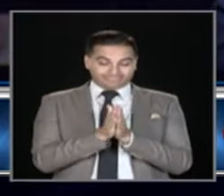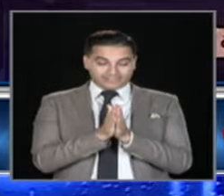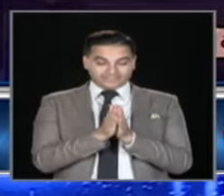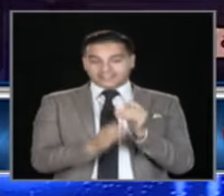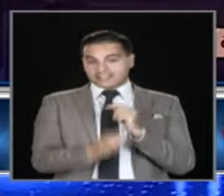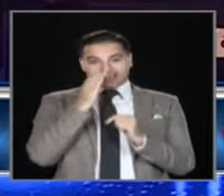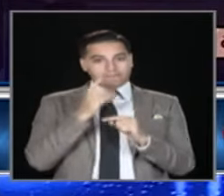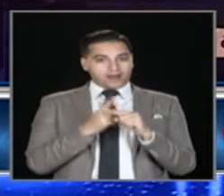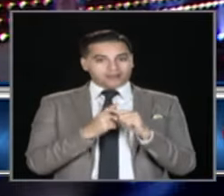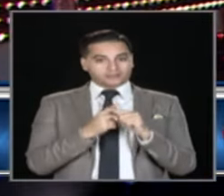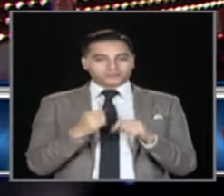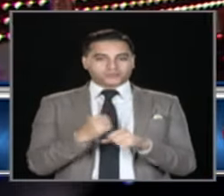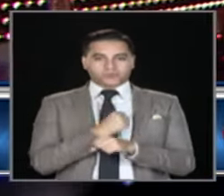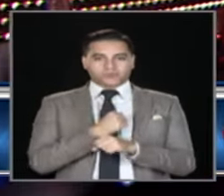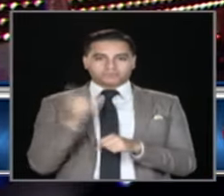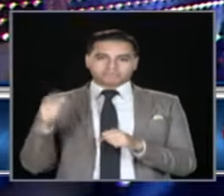إجابة خاطئة.